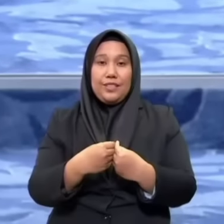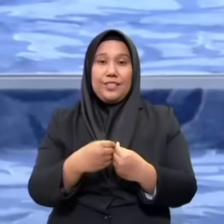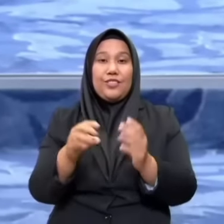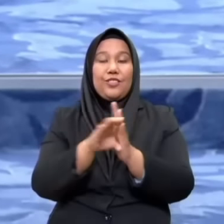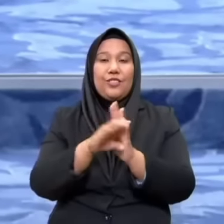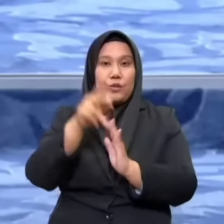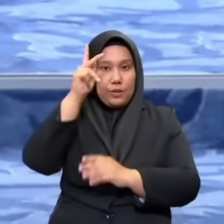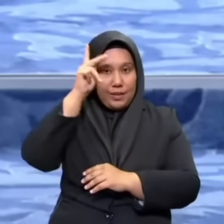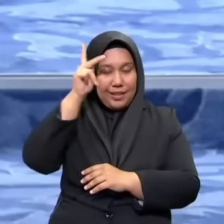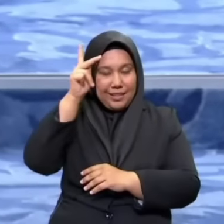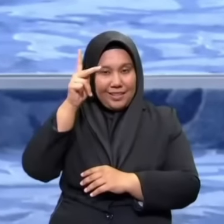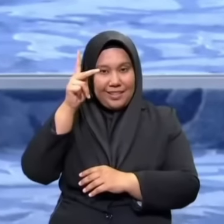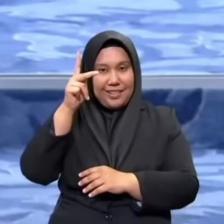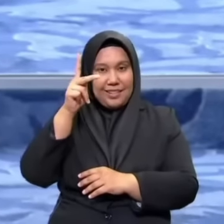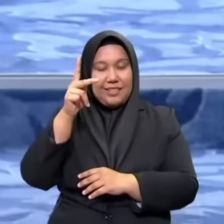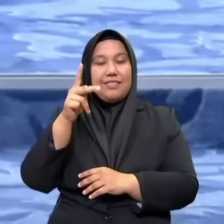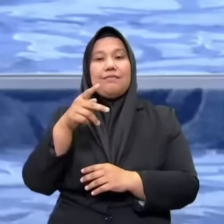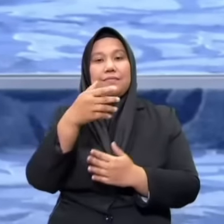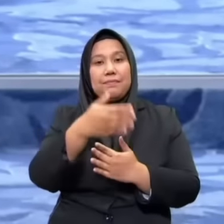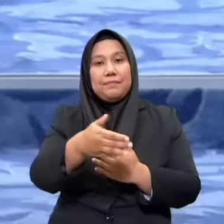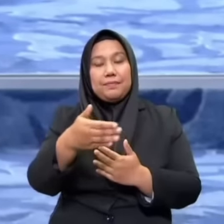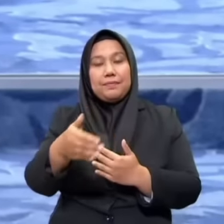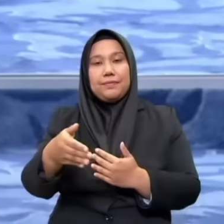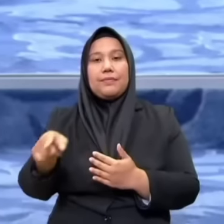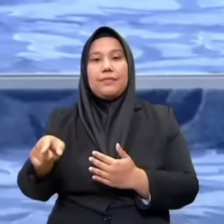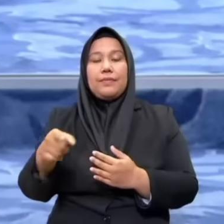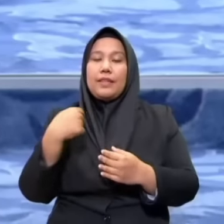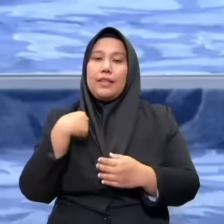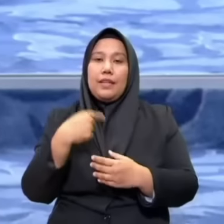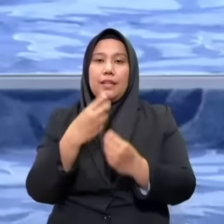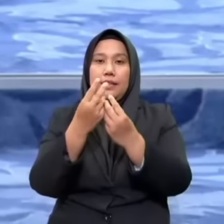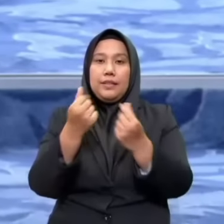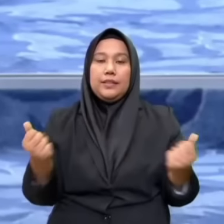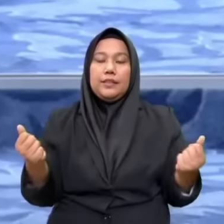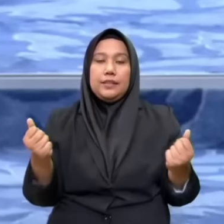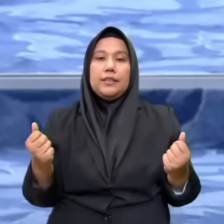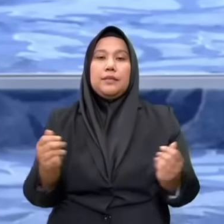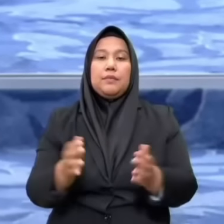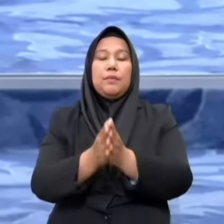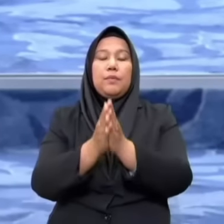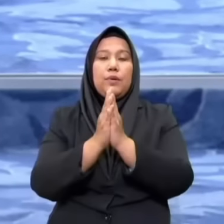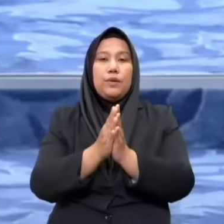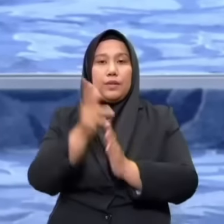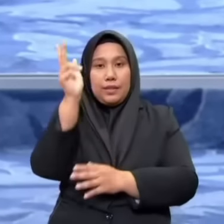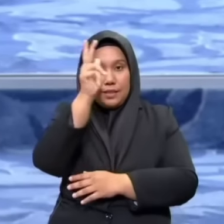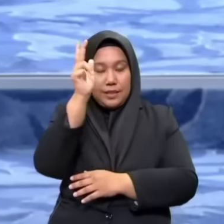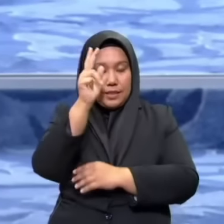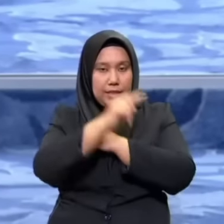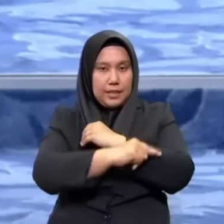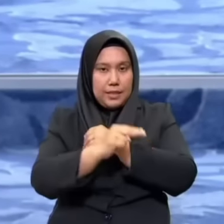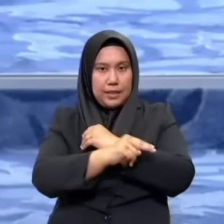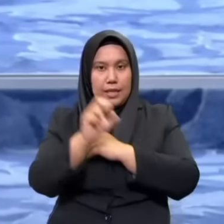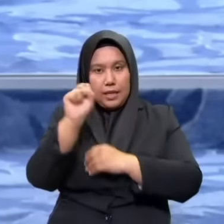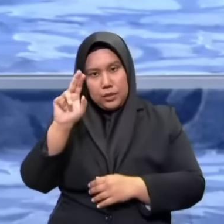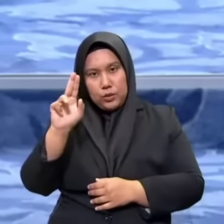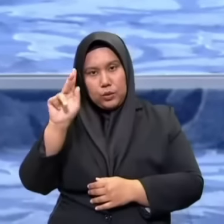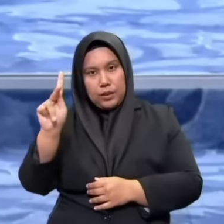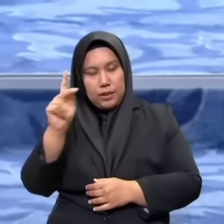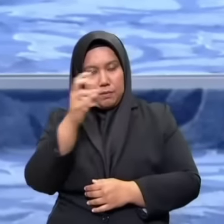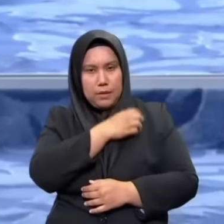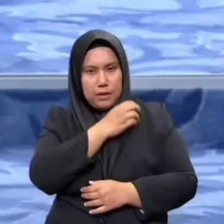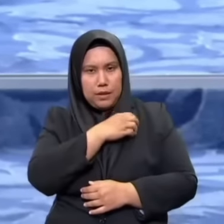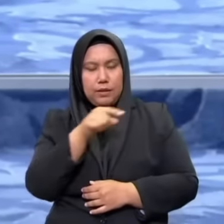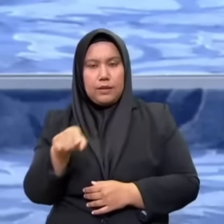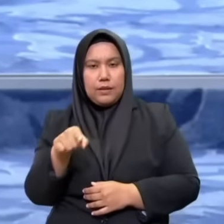umpamanya sekian, rantau panjang sekian. Kita selesaikan. Tetapi saya minta kerajaan negeri, SUK, pegawai jajahan, tambah. Dan